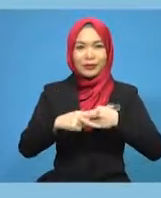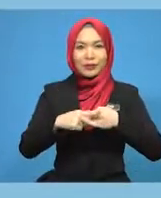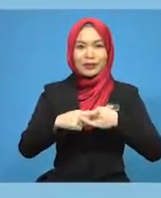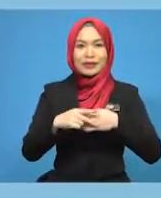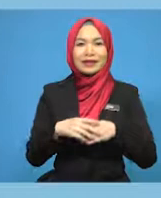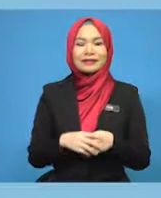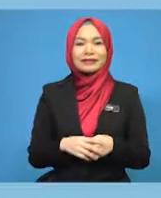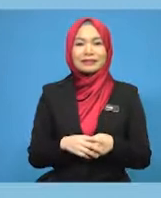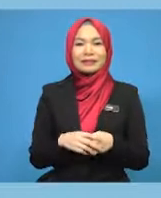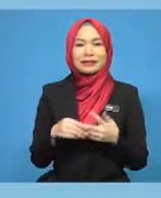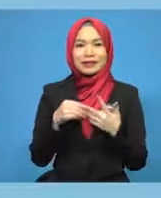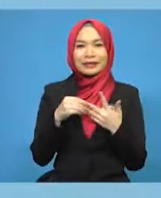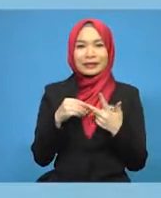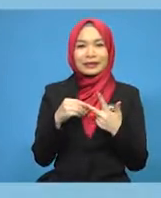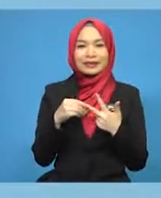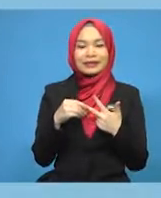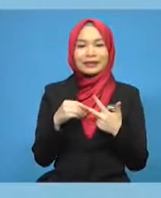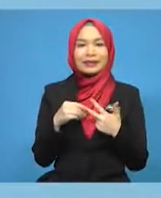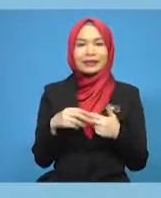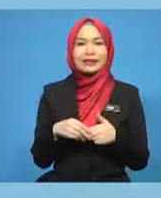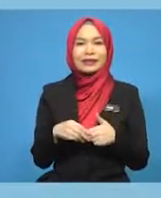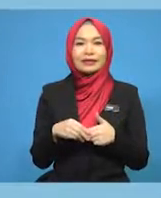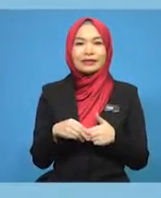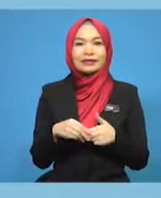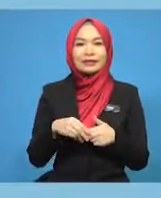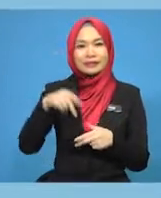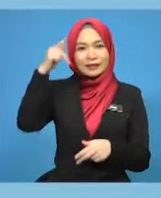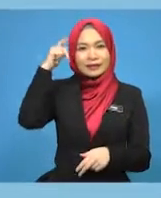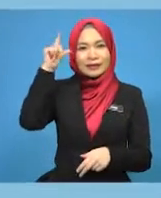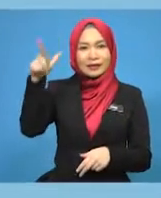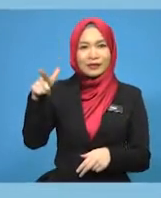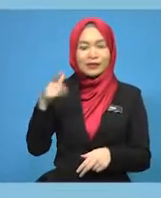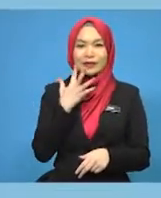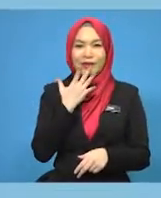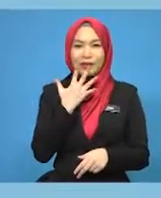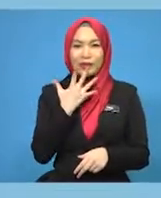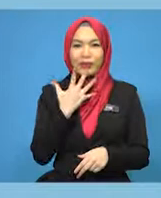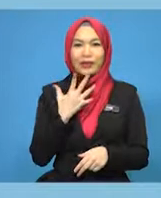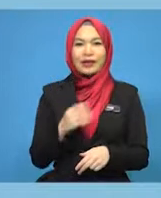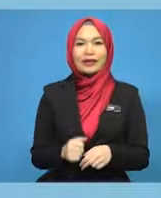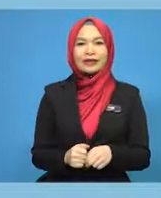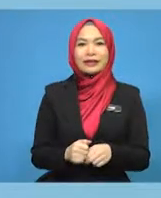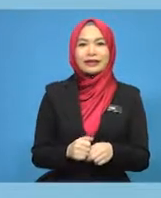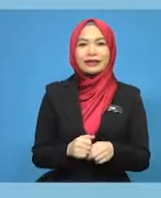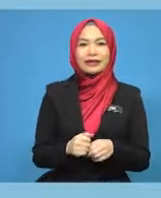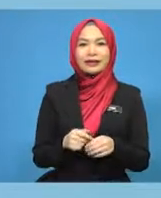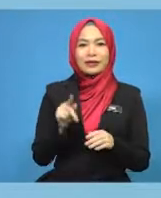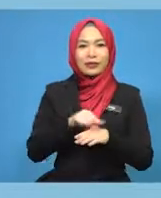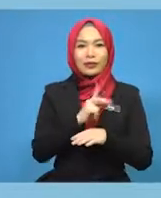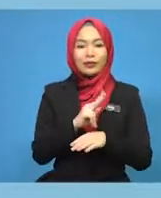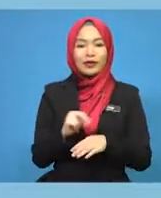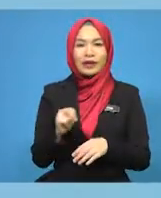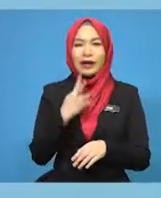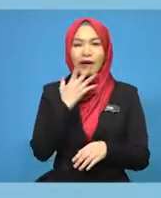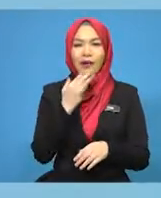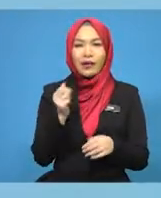Yang ketiga, psikologi warna. Yang keempat adalah penggunaan warna yang baik dan kurang baik. Kelima,